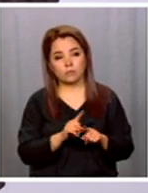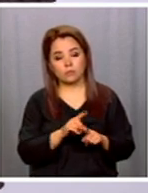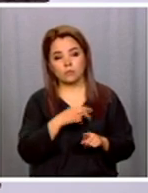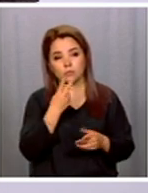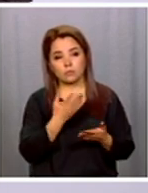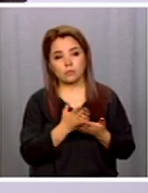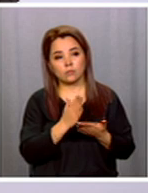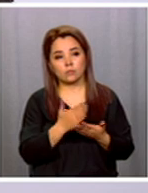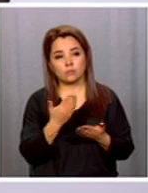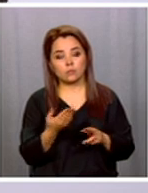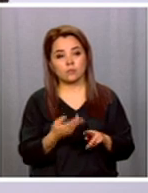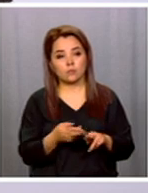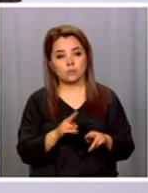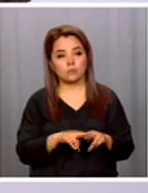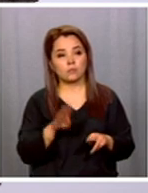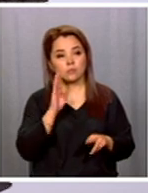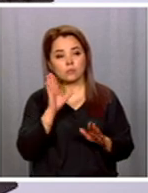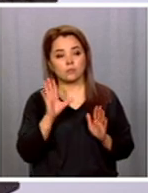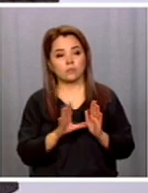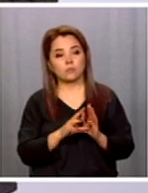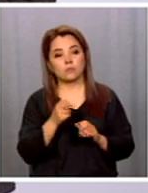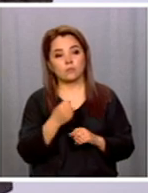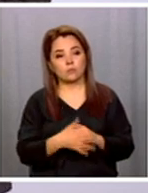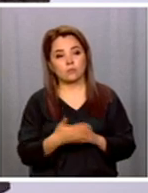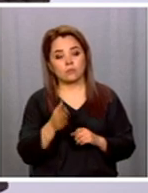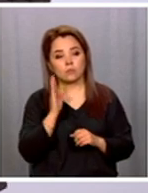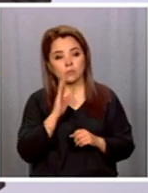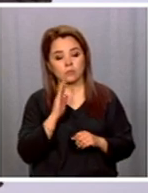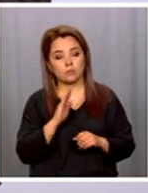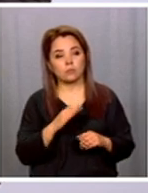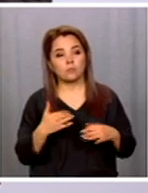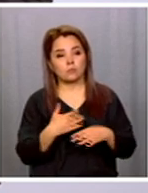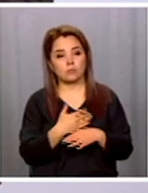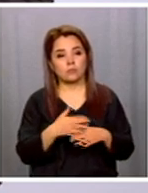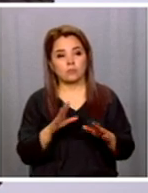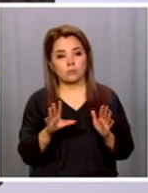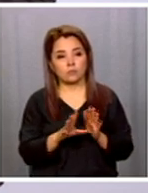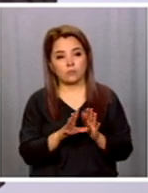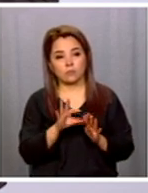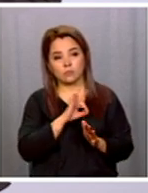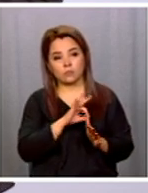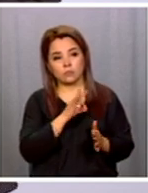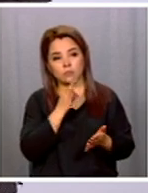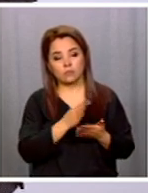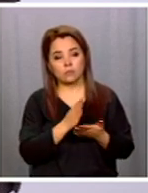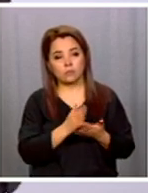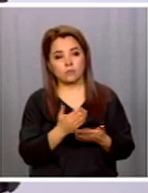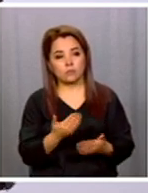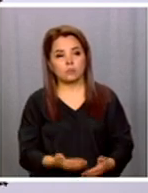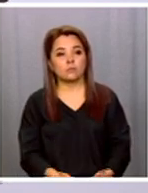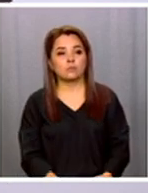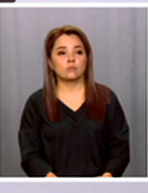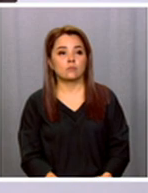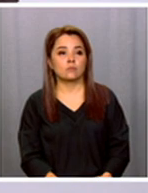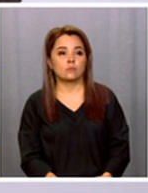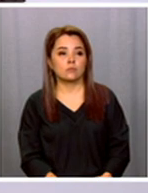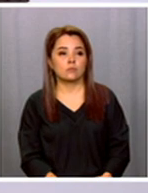болады. Яғни су электр станциялары бұл су қозғаласы энергиясын қолданады.